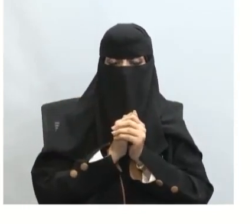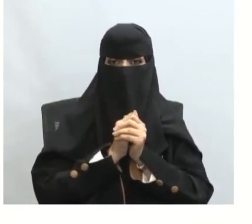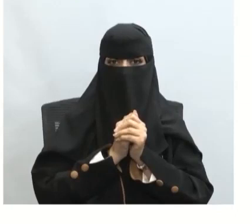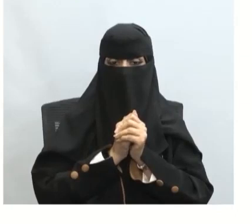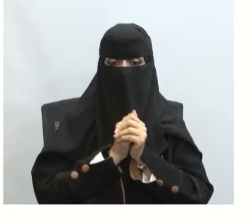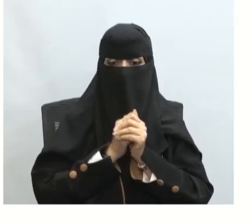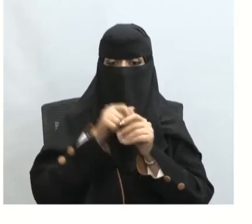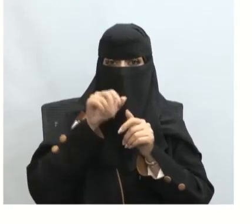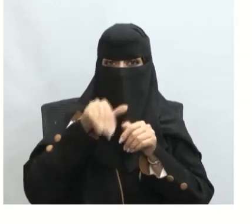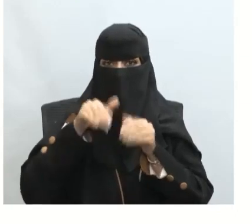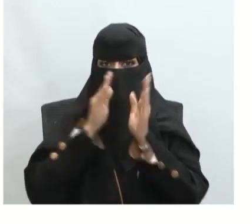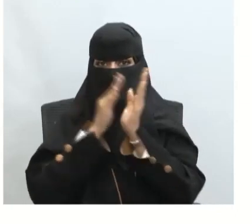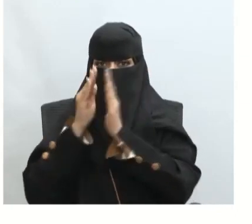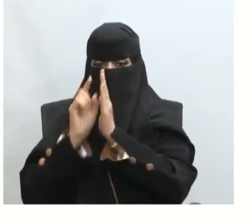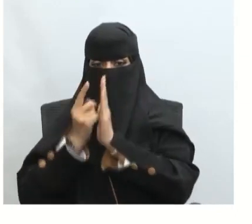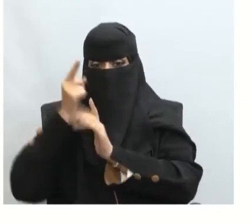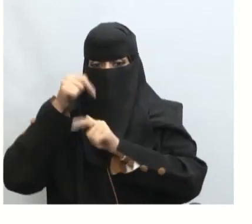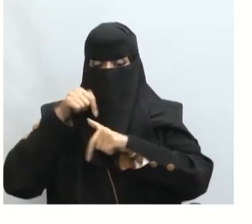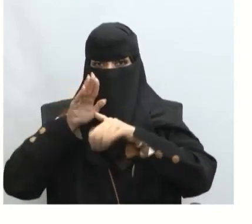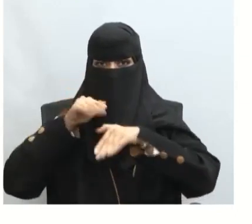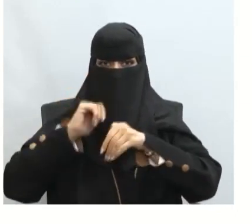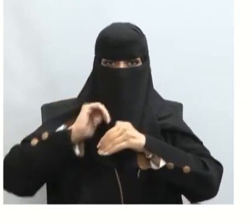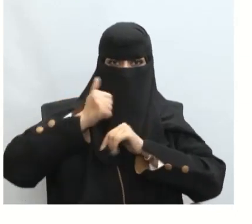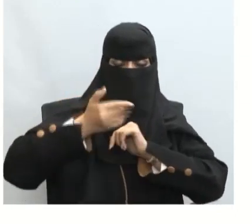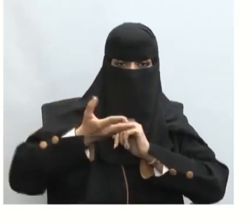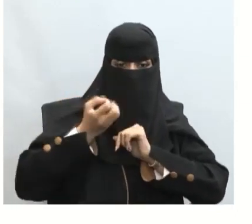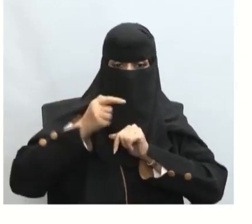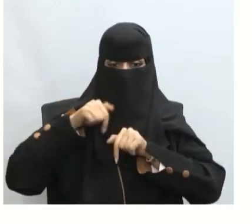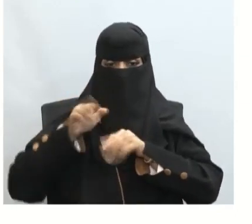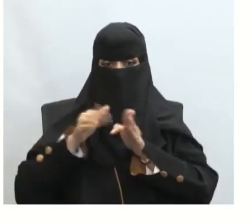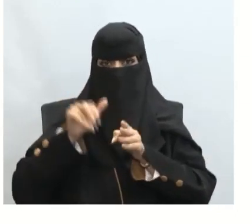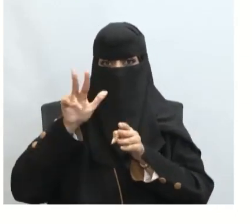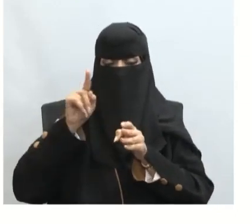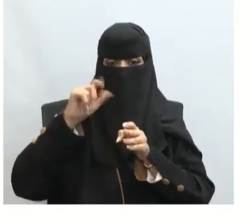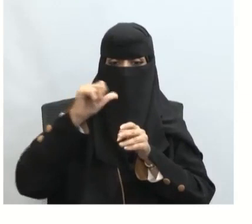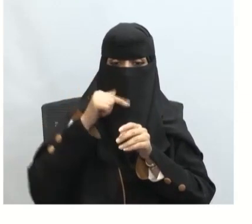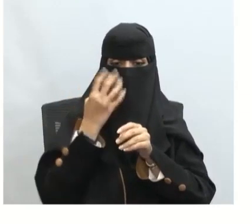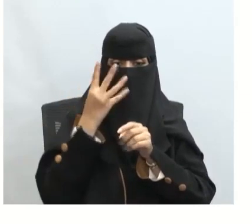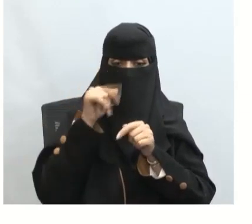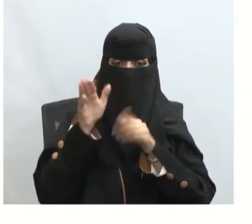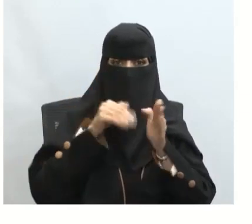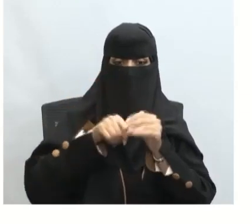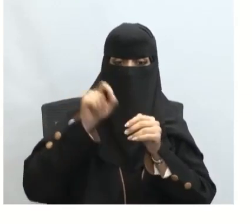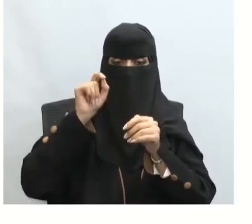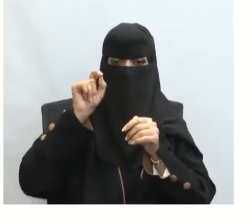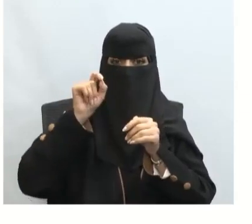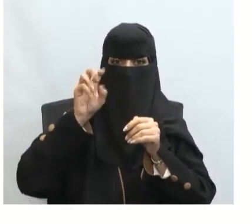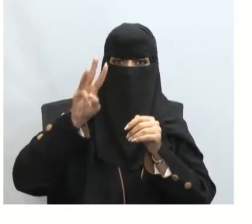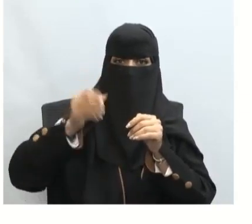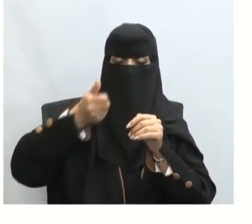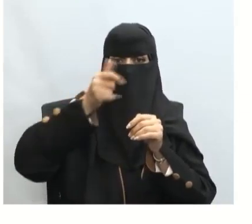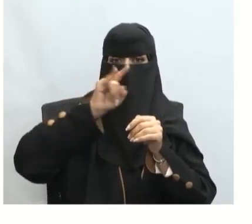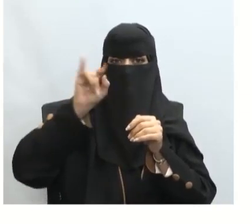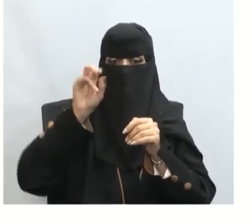الايثين كماده اوليه لتحضير وانتاج البولي ايثيلين رباعي الفثالات